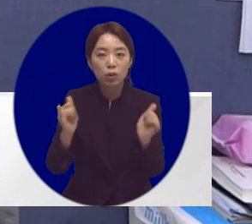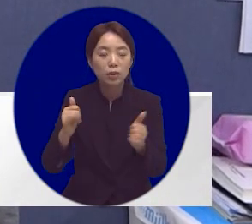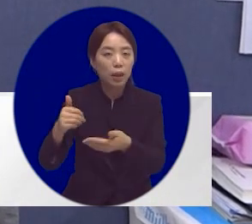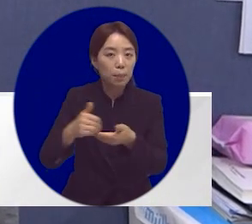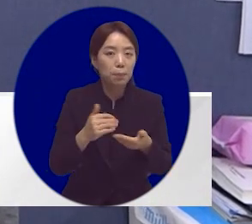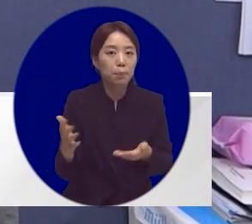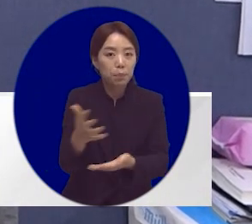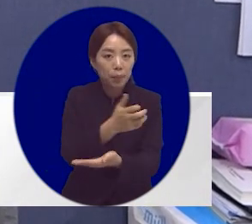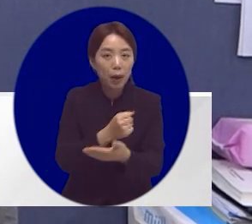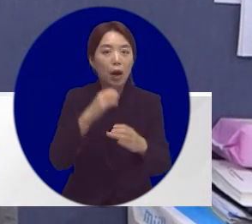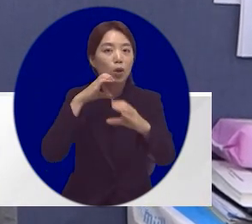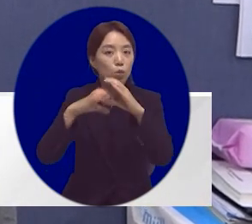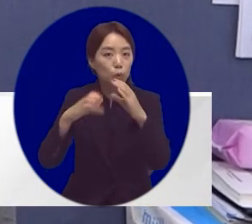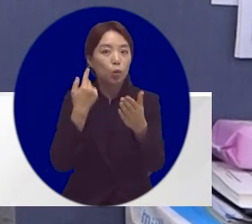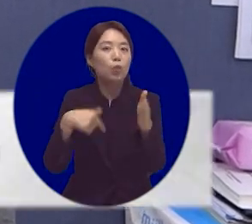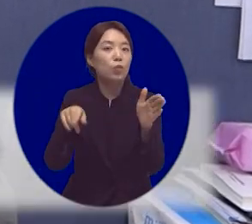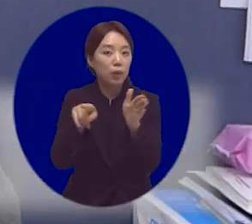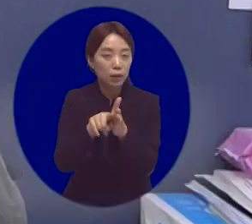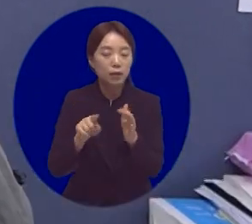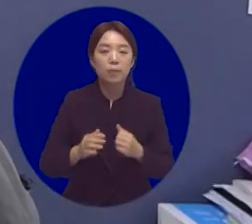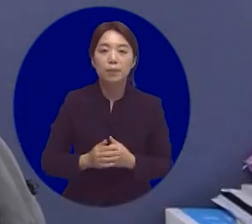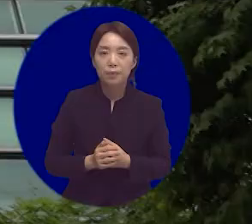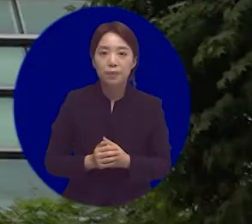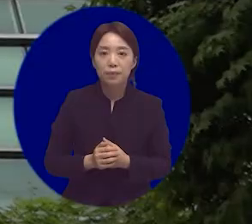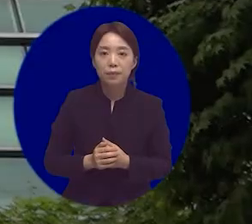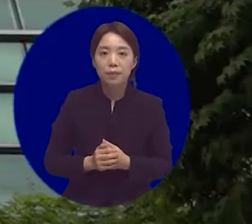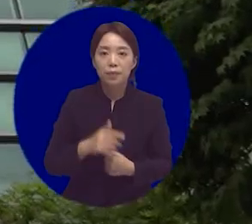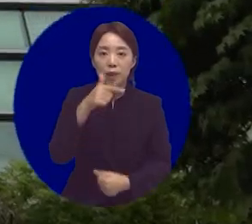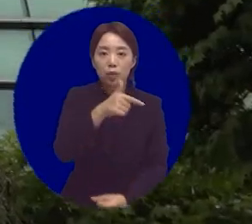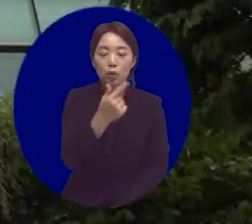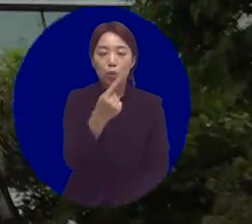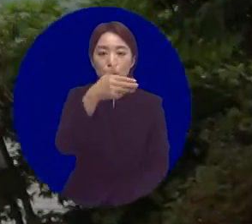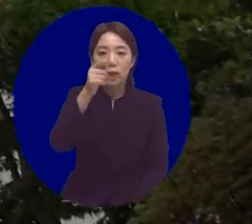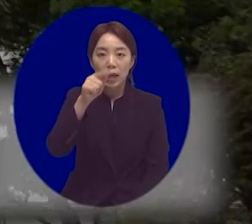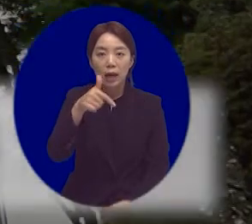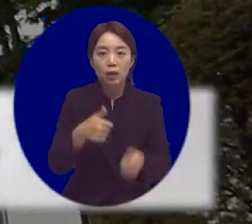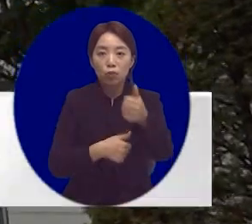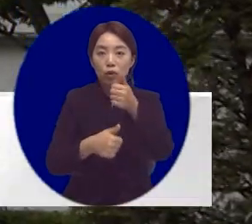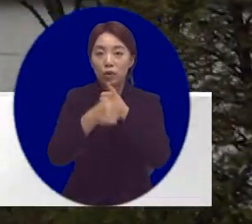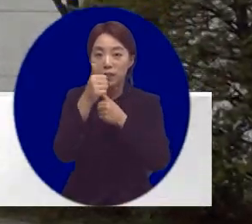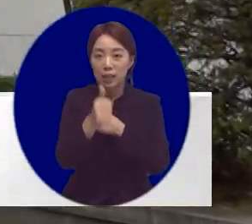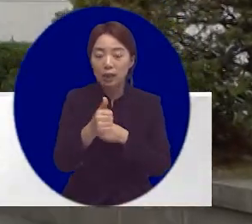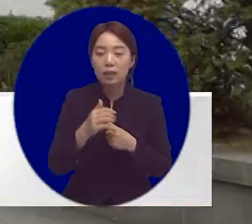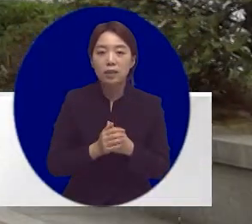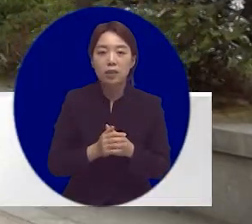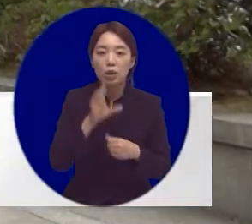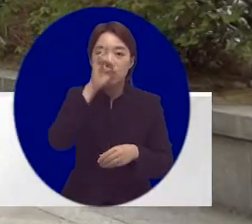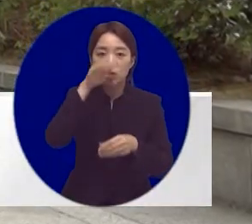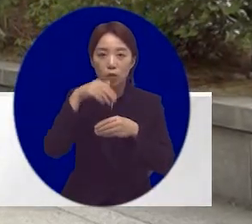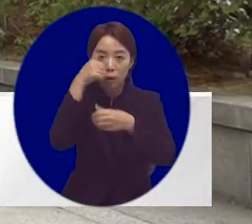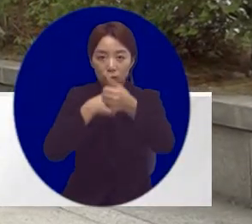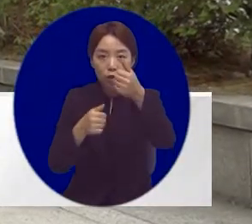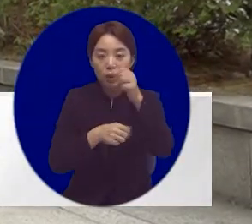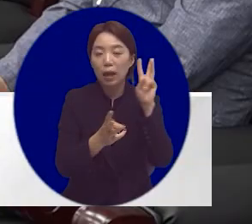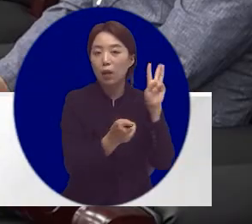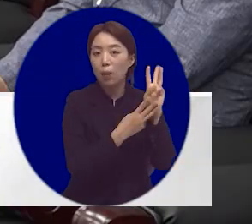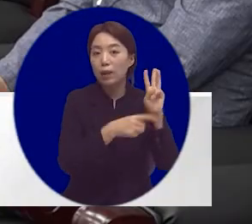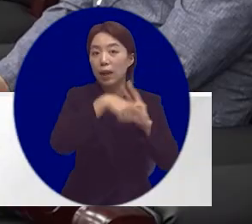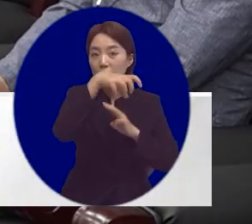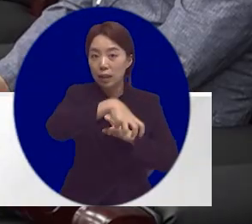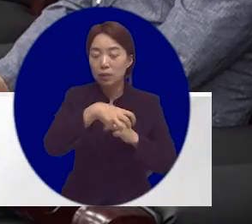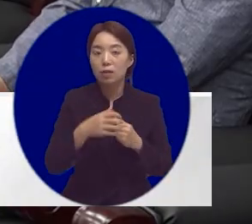통한 소통 활성화를 위해 마련됐습니다. 노태학 위원장은 먼저 중앙선거관리위원회 관악청사에서